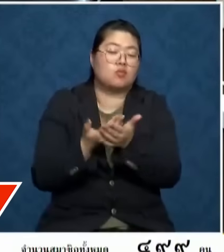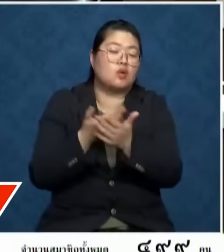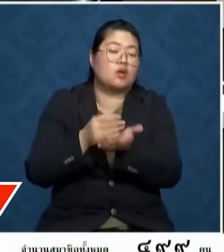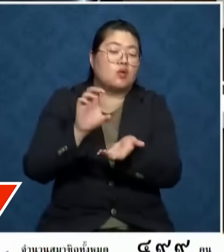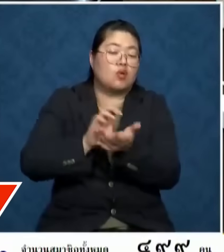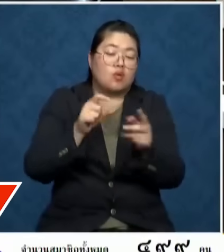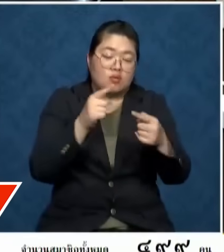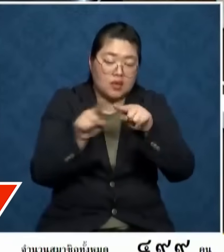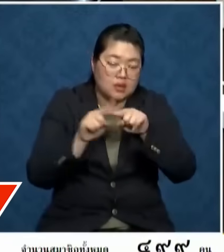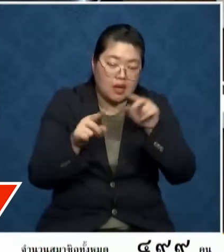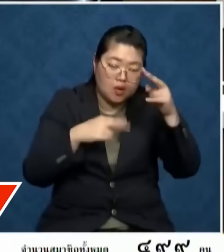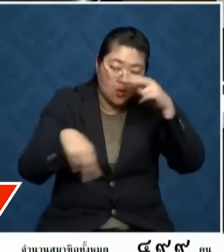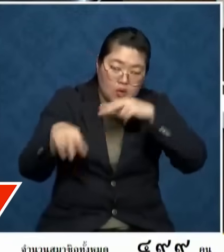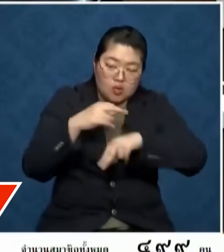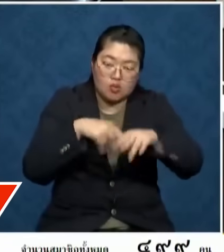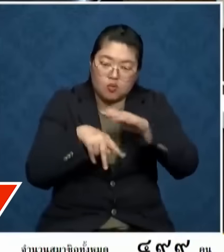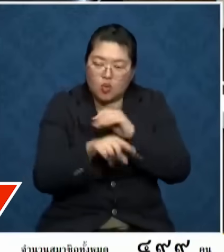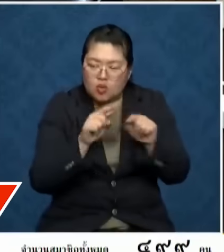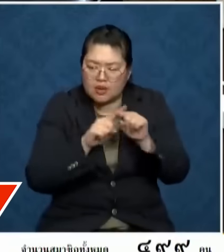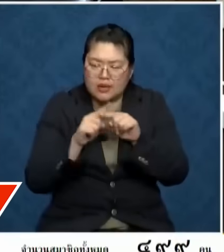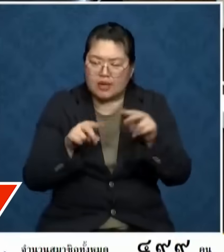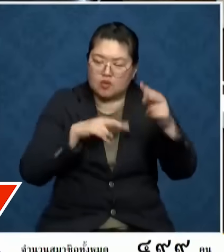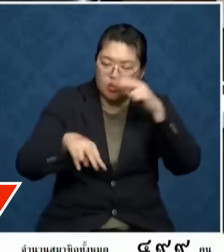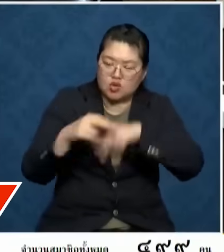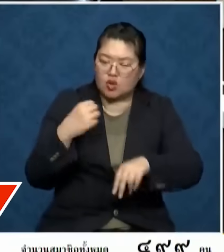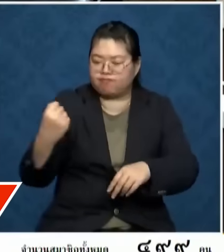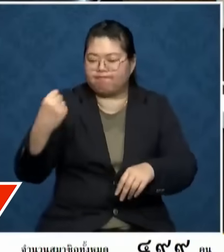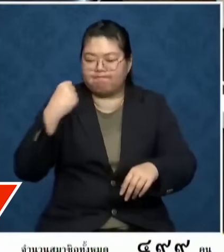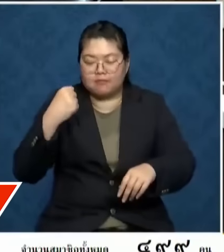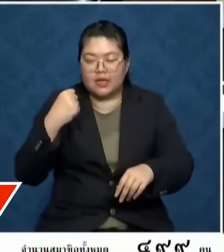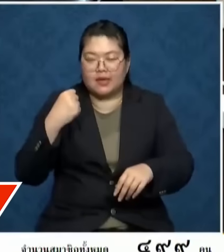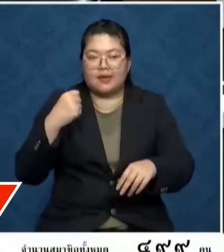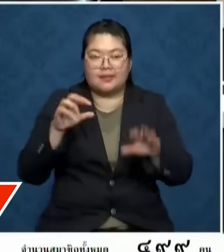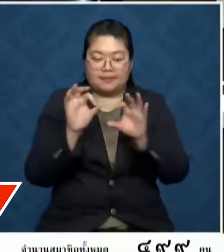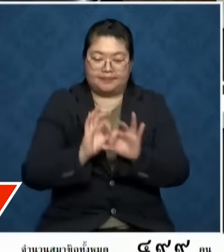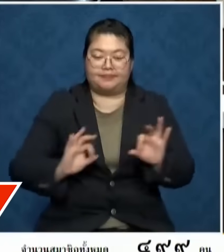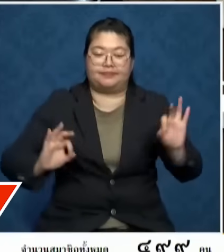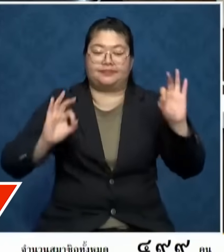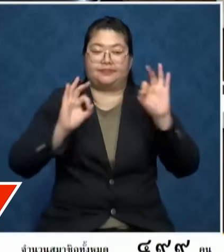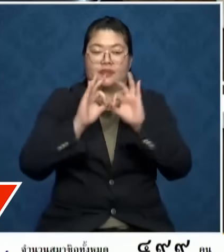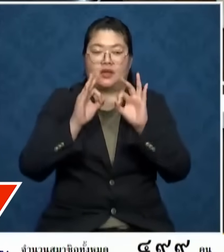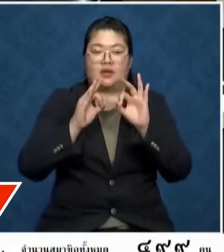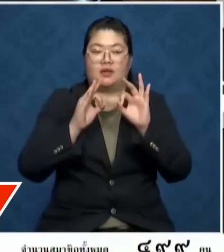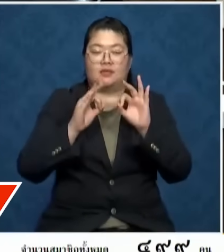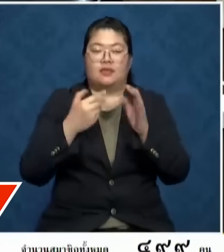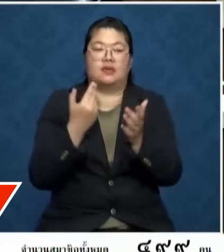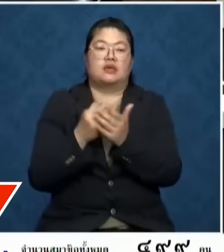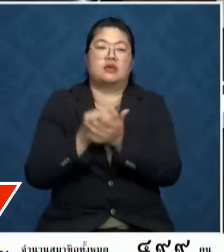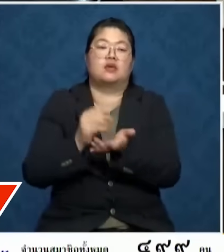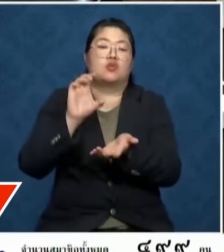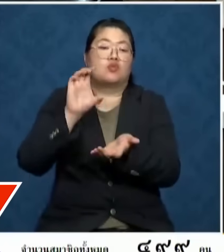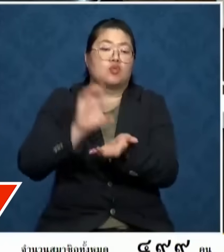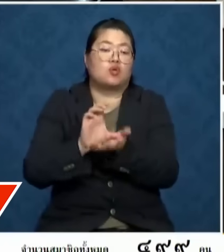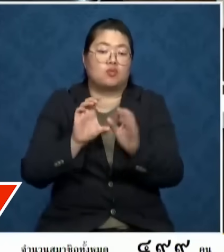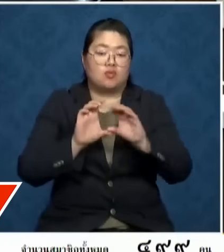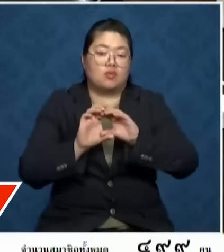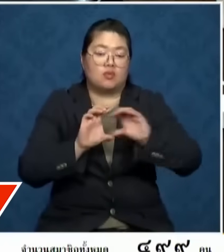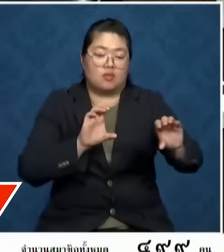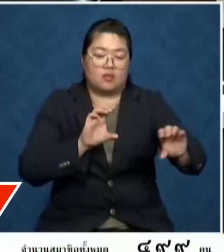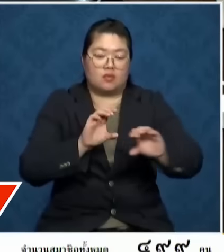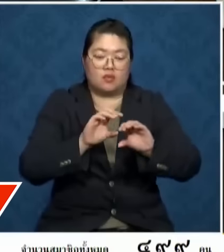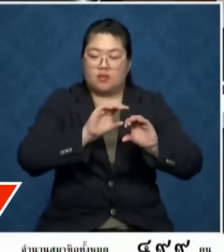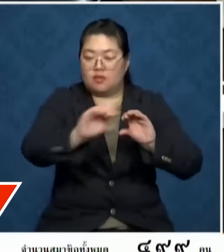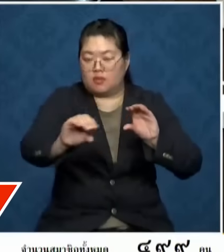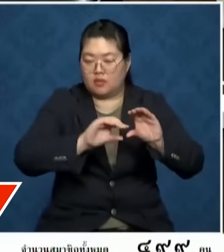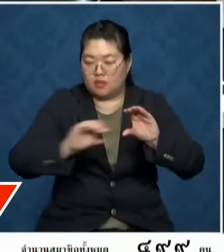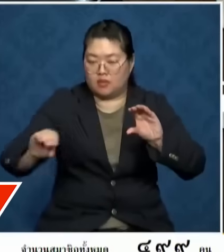ประมาณตรวจสอบการทุจริตนะครับอย่างเข้มข้นเนี่ยต้องกระจายอำนาจกระจายโง่มารลงไปให้ประชาชนนะครับ